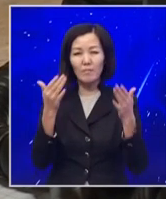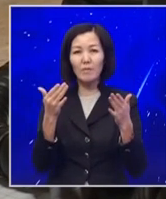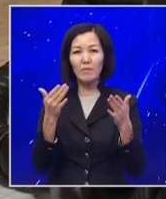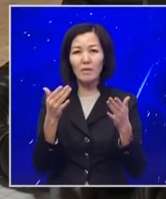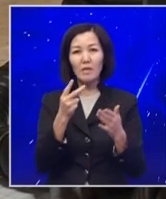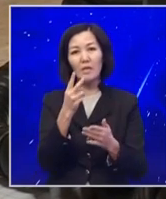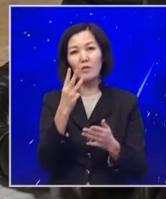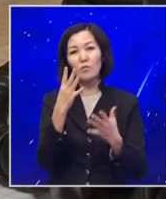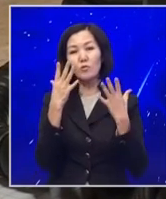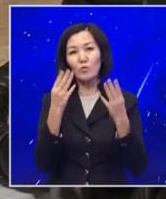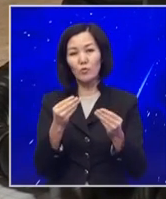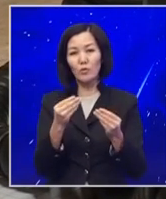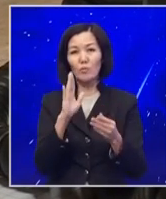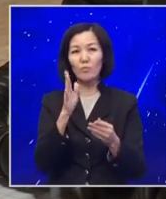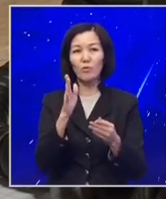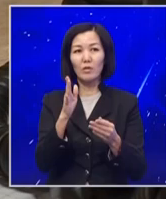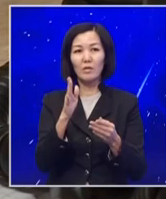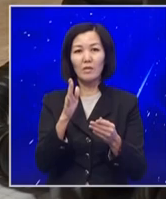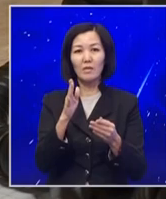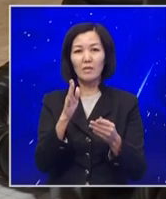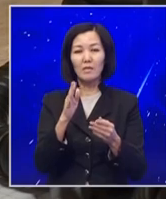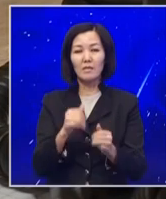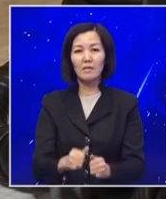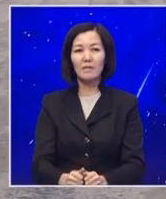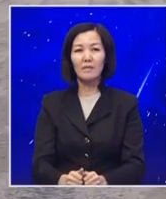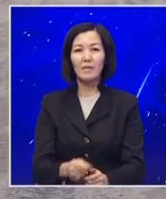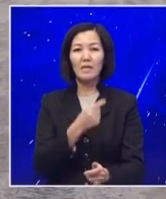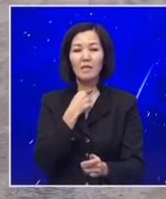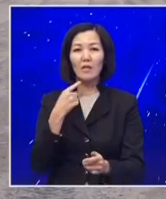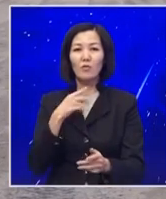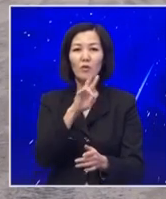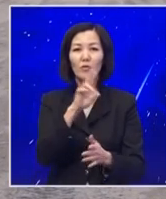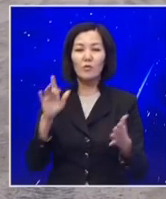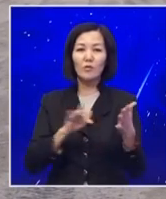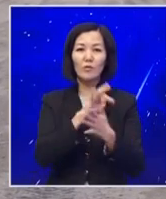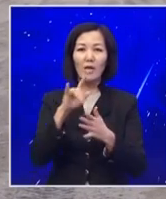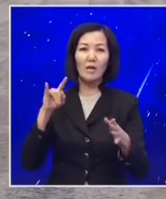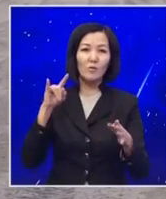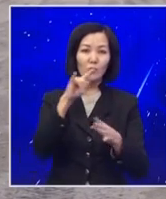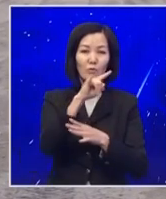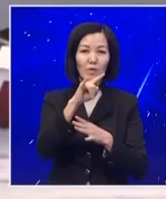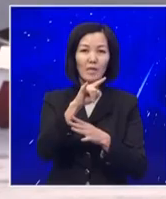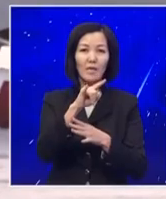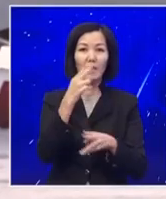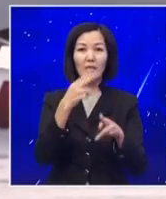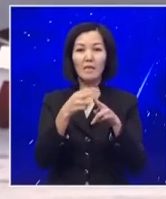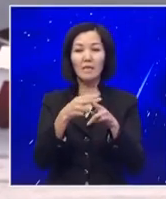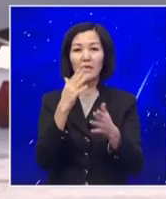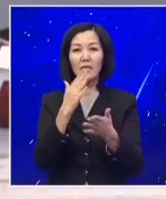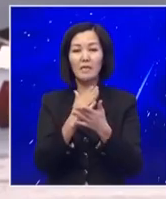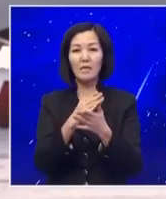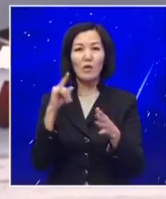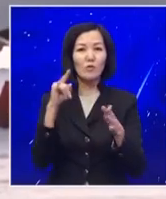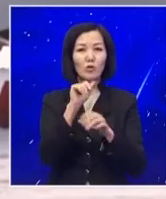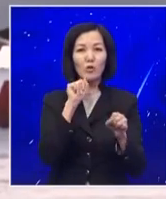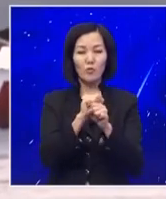2-3 күнде ашылып қалар, қай уақытта екенін айтар. Талдықорғаннан Нұр-Сұлтанға баруы керек азаматтарды осындай кедергі. Ұшақтар ұшпай